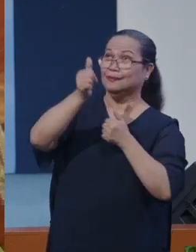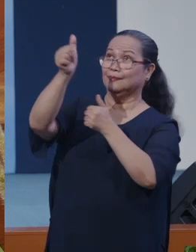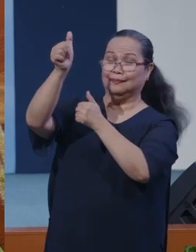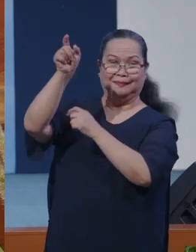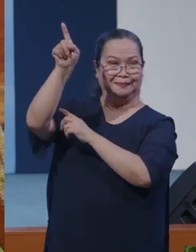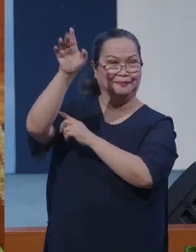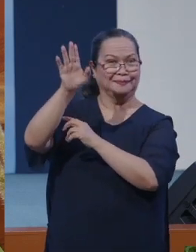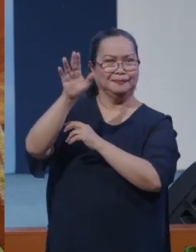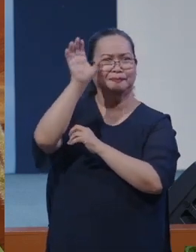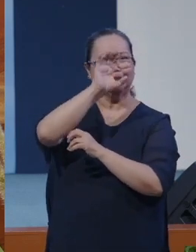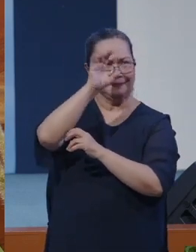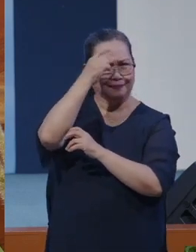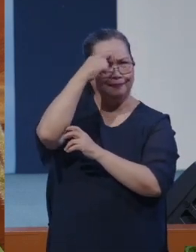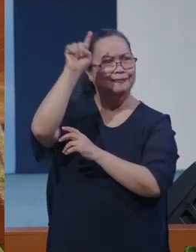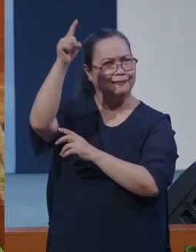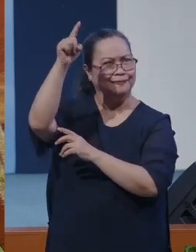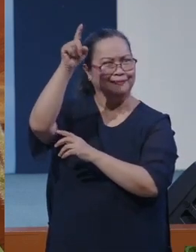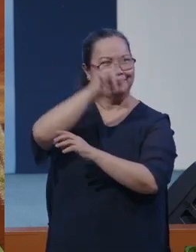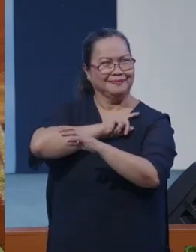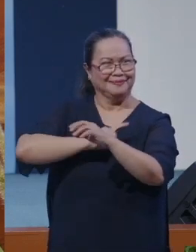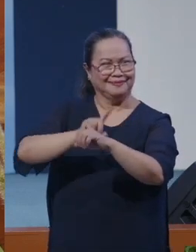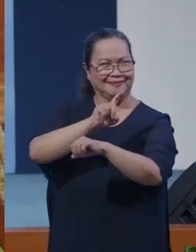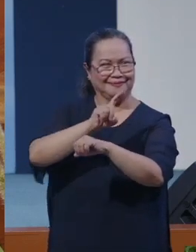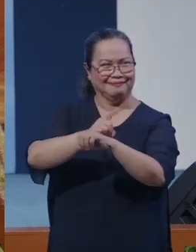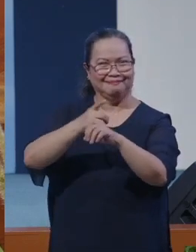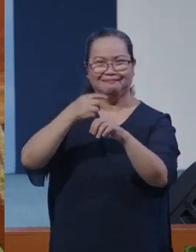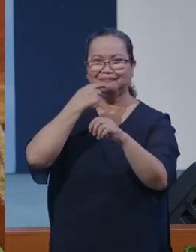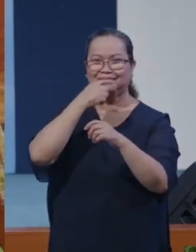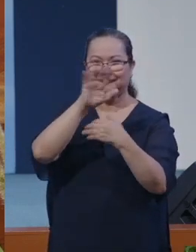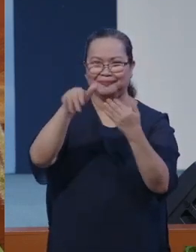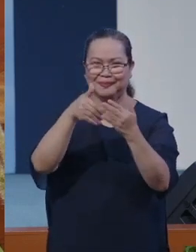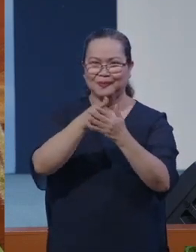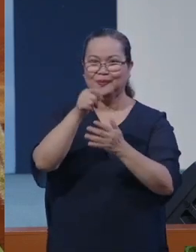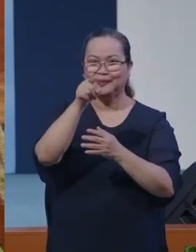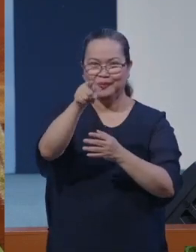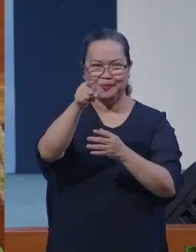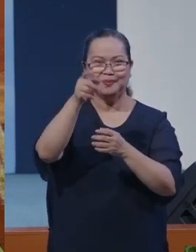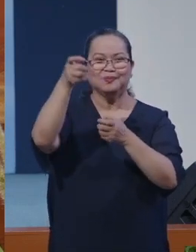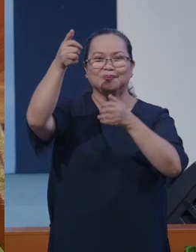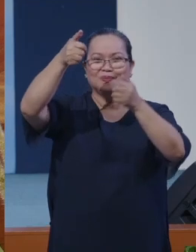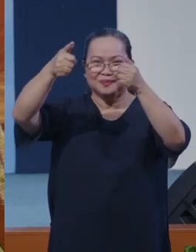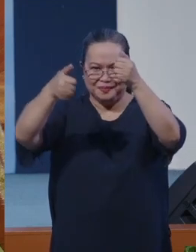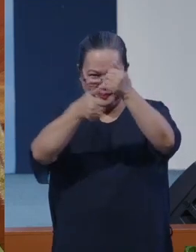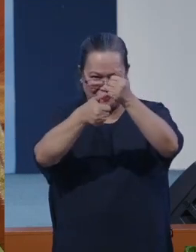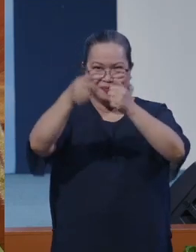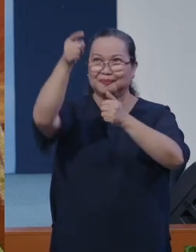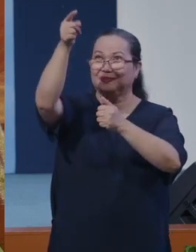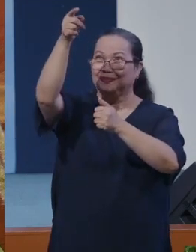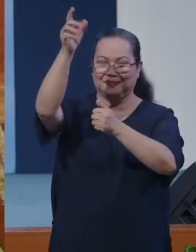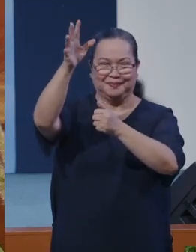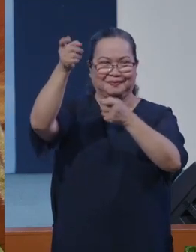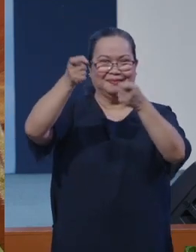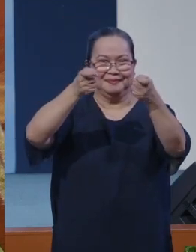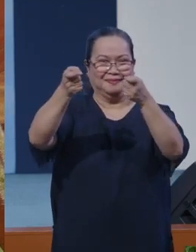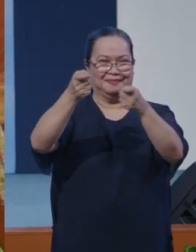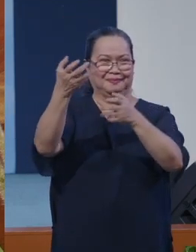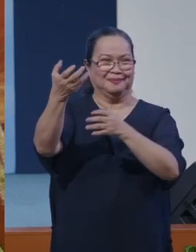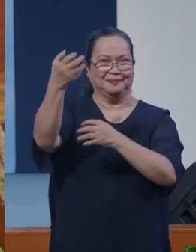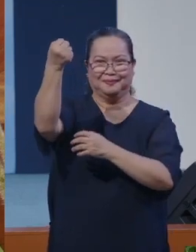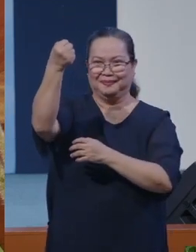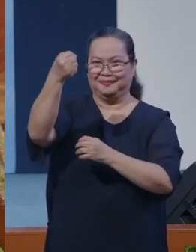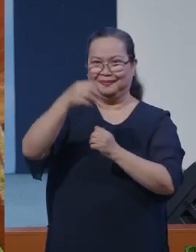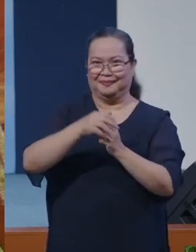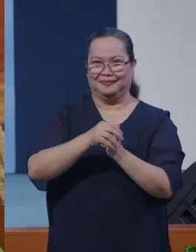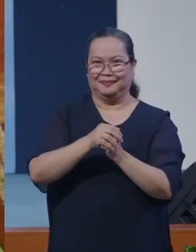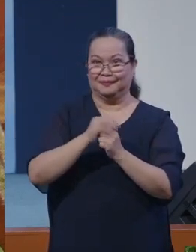Therefore, seek first the kingdom of God. Ang sinasabi nun, magpasailalim tayo sa Kanyang paghahari